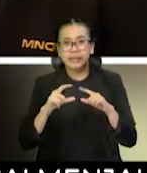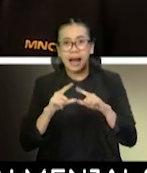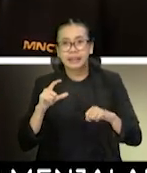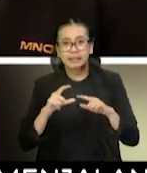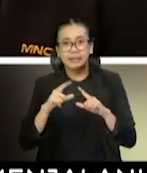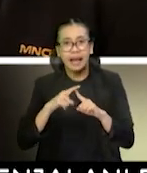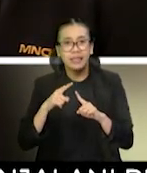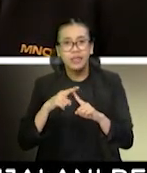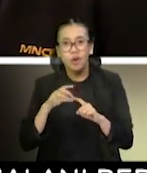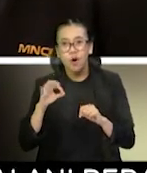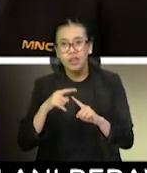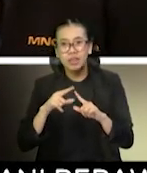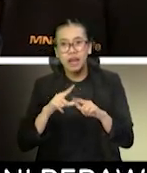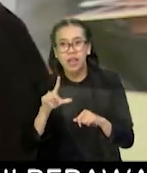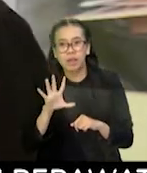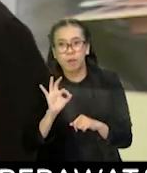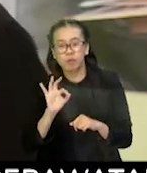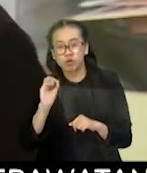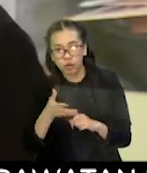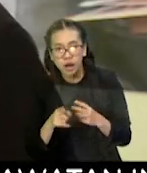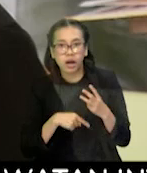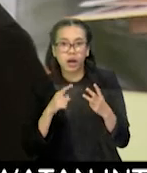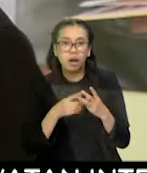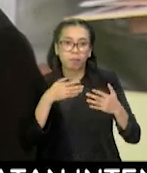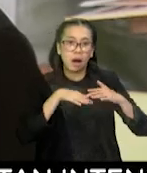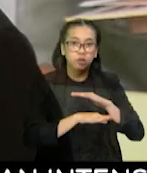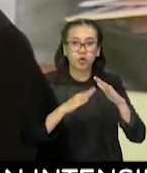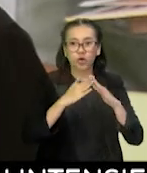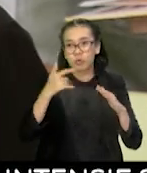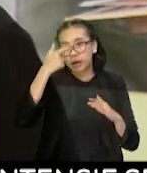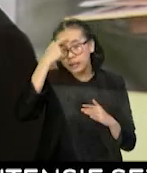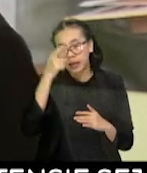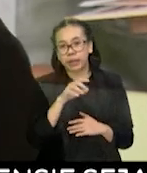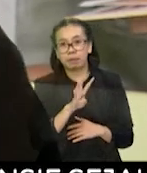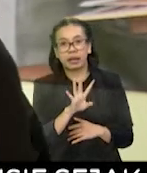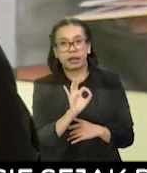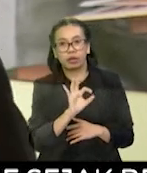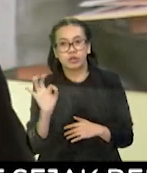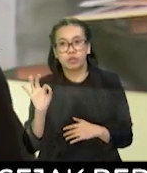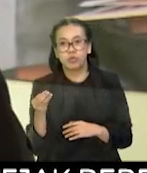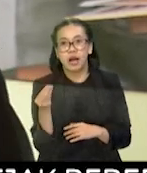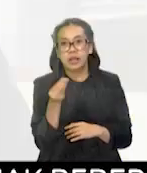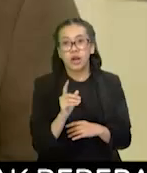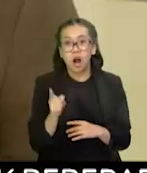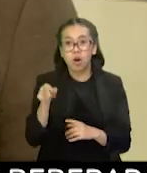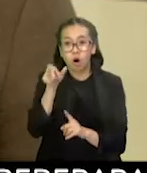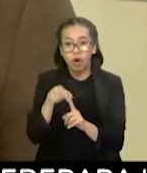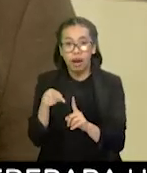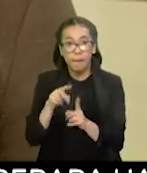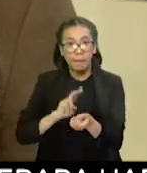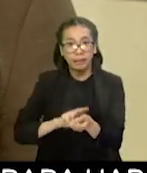dan juga masuk rumah sakit per hari 400 ribu. Dan terjadi sesuatu, maaf kalau ternyata meninggal, dapat sebanyak itu santunan 2 juta.